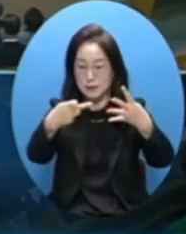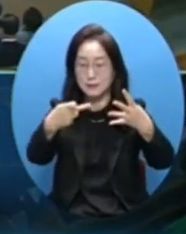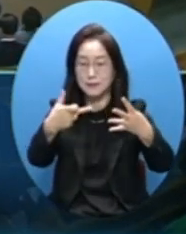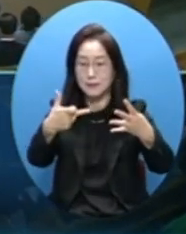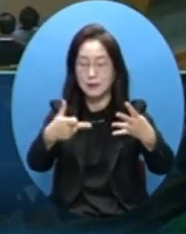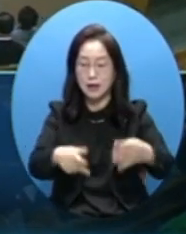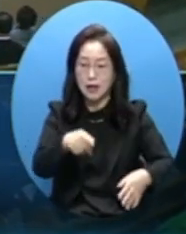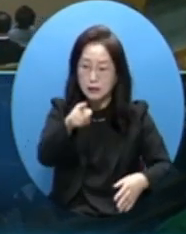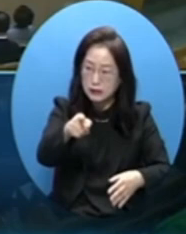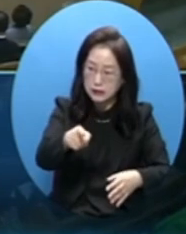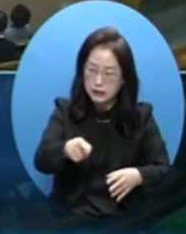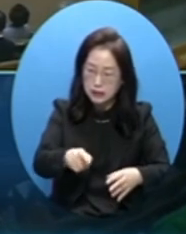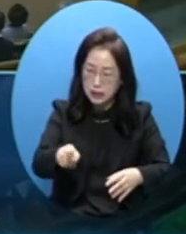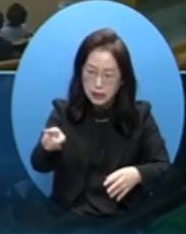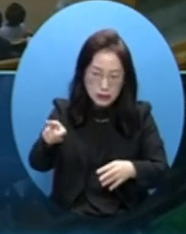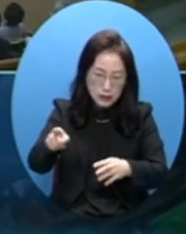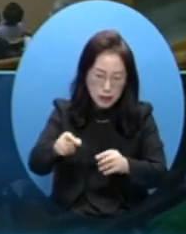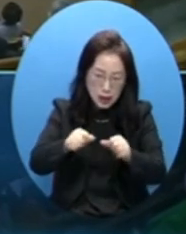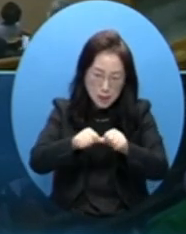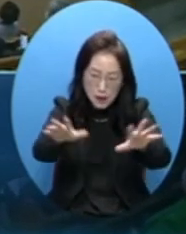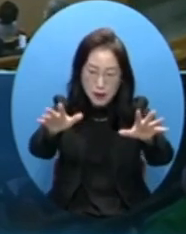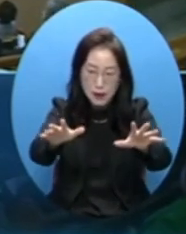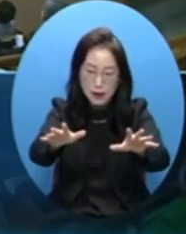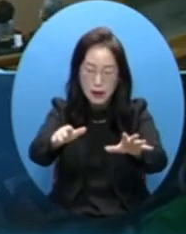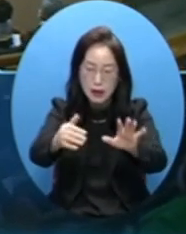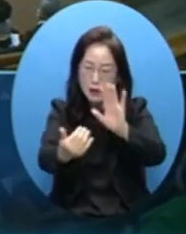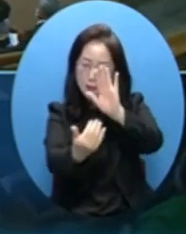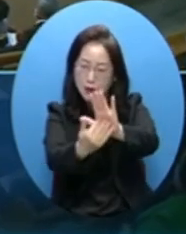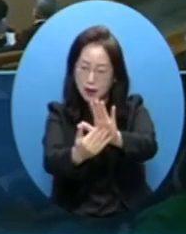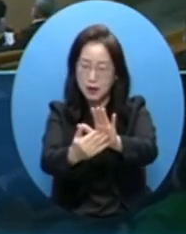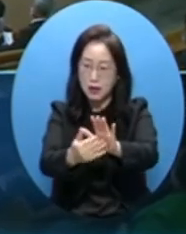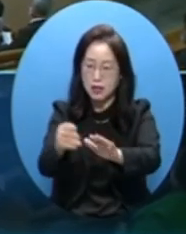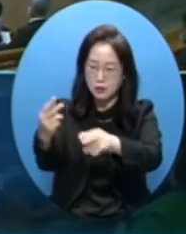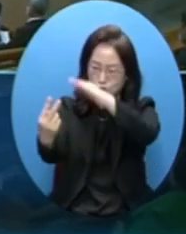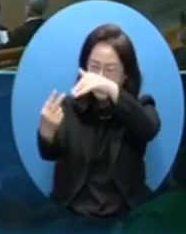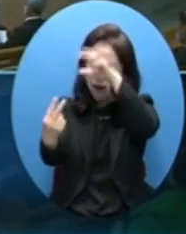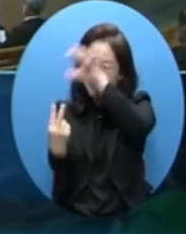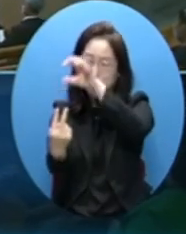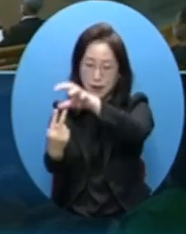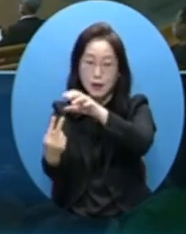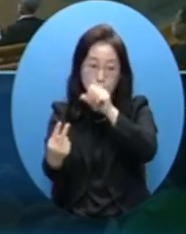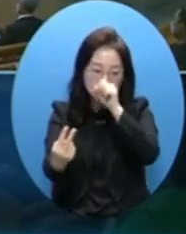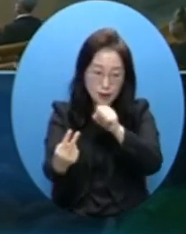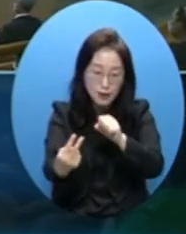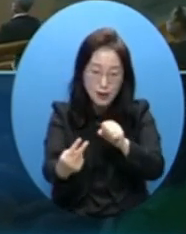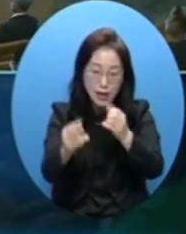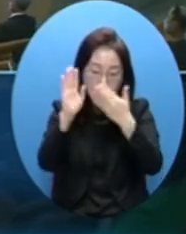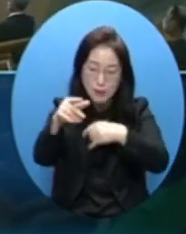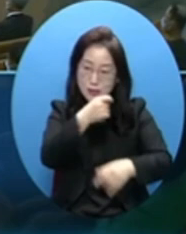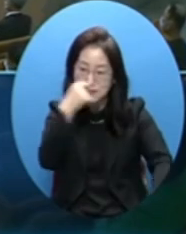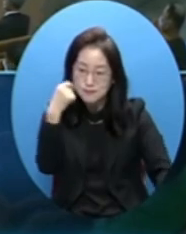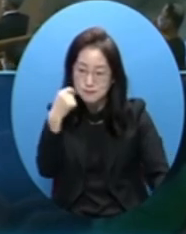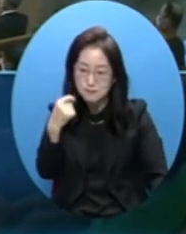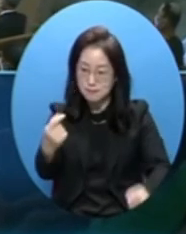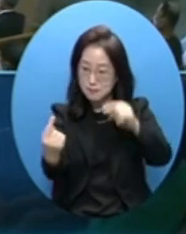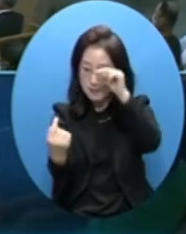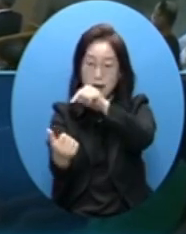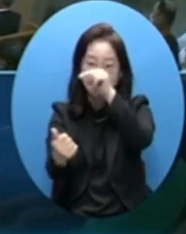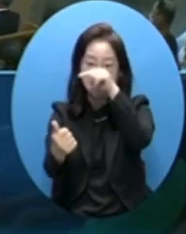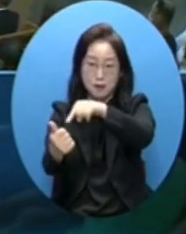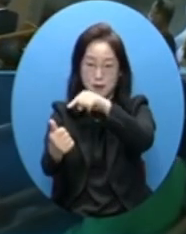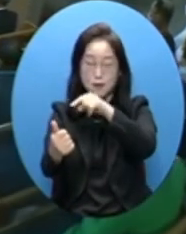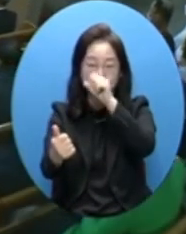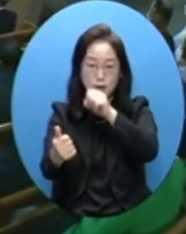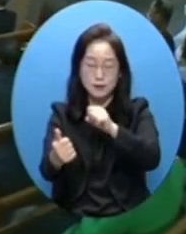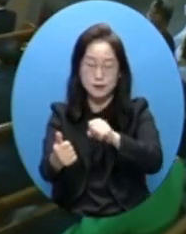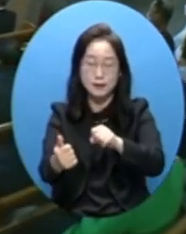이것이 민간에 더 퍼지지 못하게 그들을 위협하여 이후에는 이 이름으로 아무에게도 말하지 말게 하자 하고 그래서